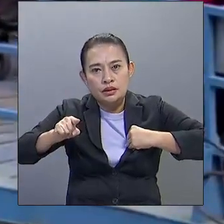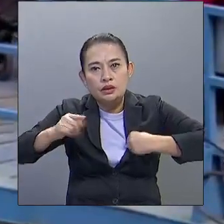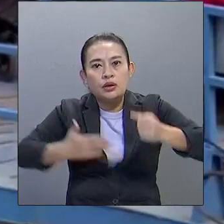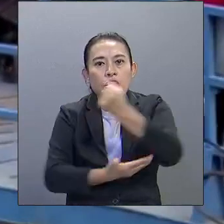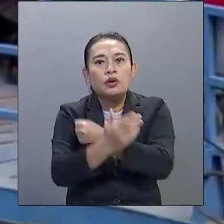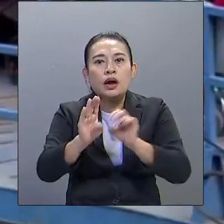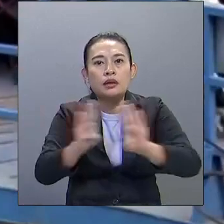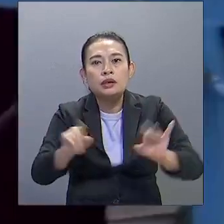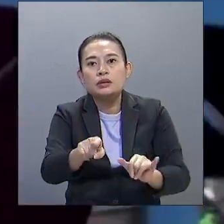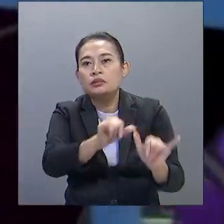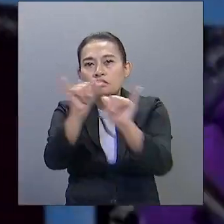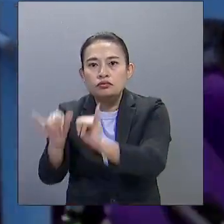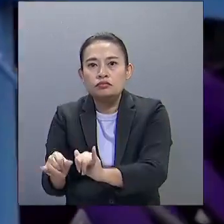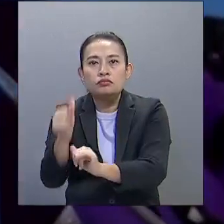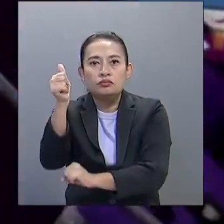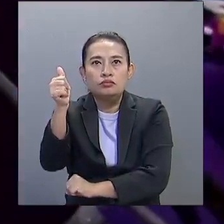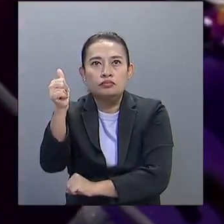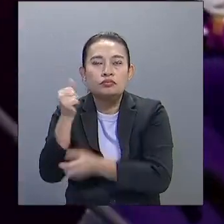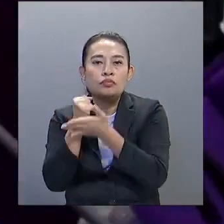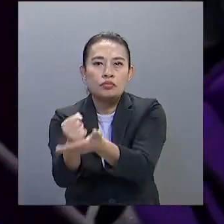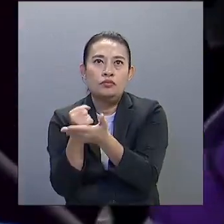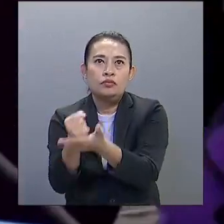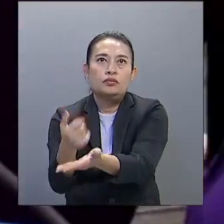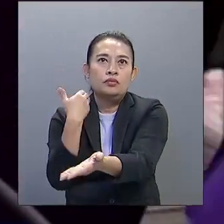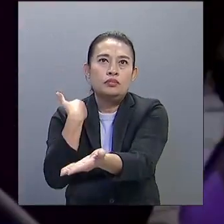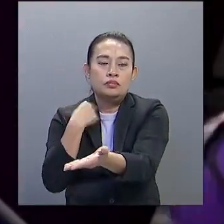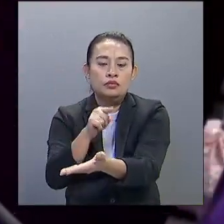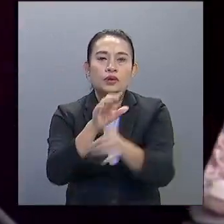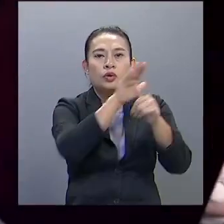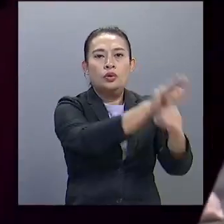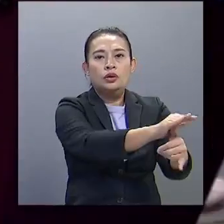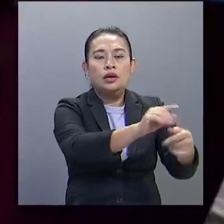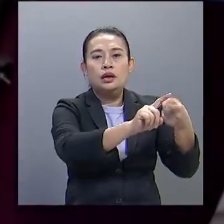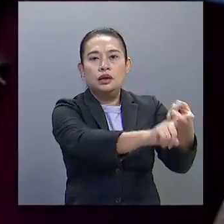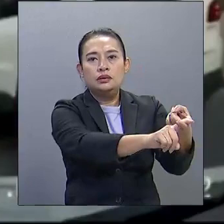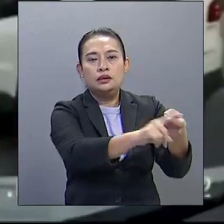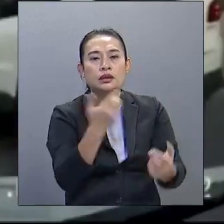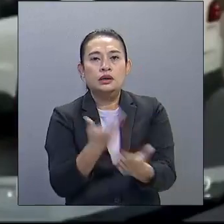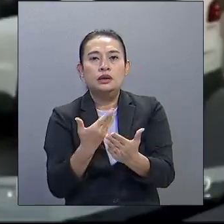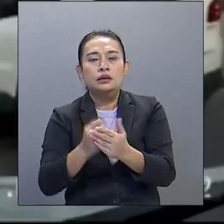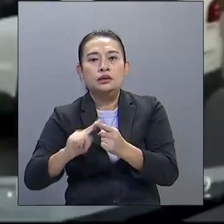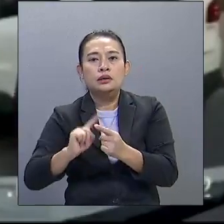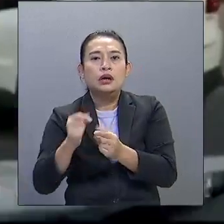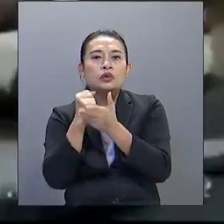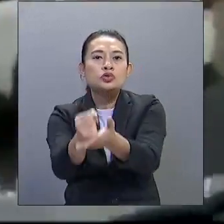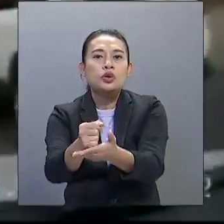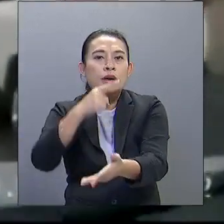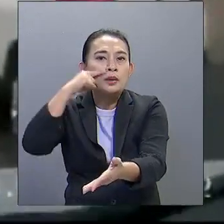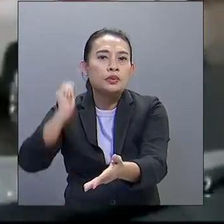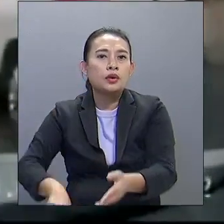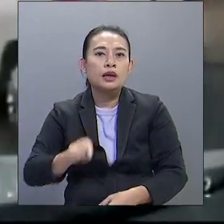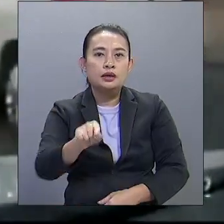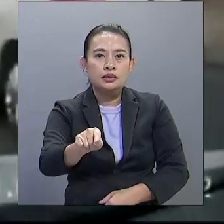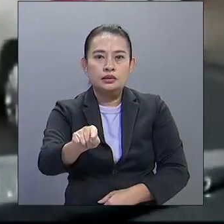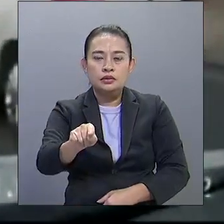ได้ง่ายขึ้นและยังให้ความช่วยเหลือทั้งในแง่ของการกดดันรัสเซียการส่งเงินและความช่วยเหลือไปให้ยูเครนในส่วนของ